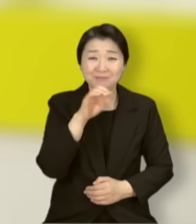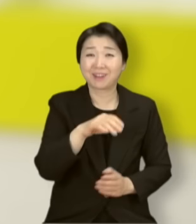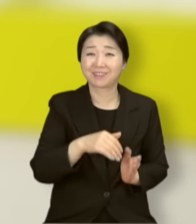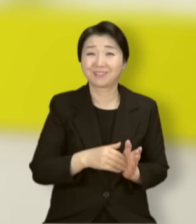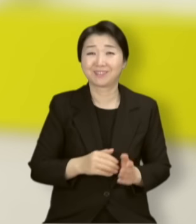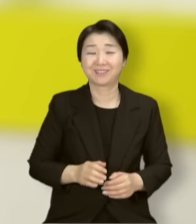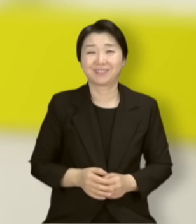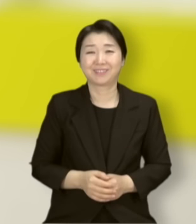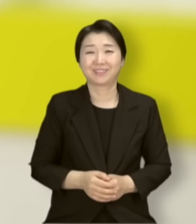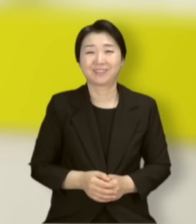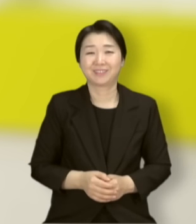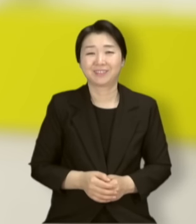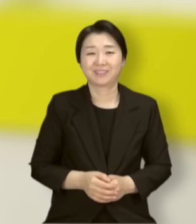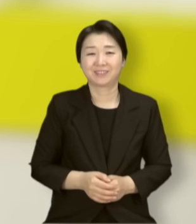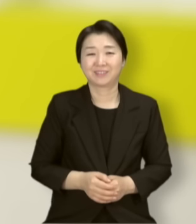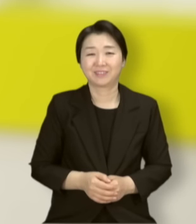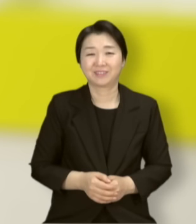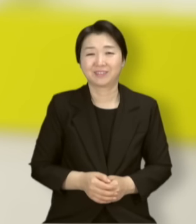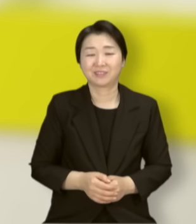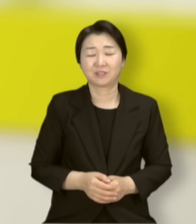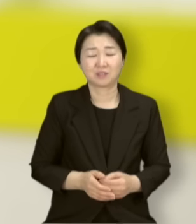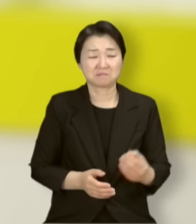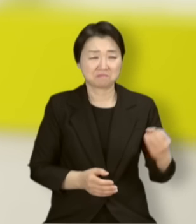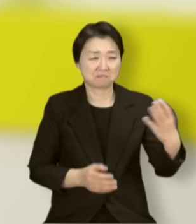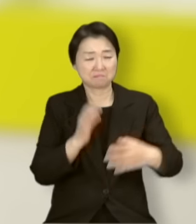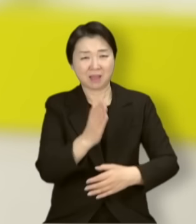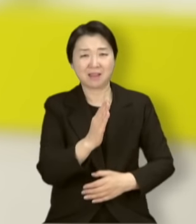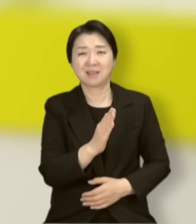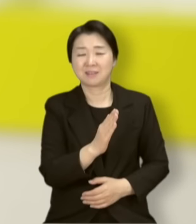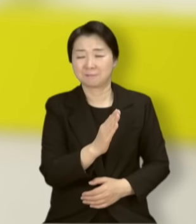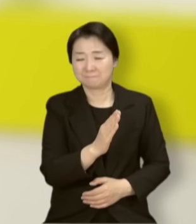예. 그러고선 말도 못하게 했지요. 네.